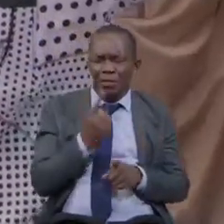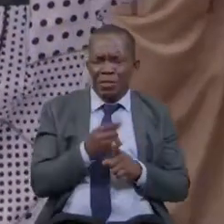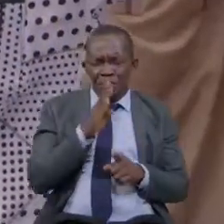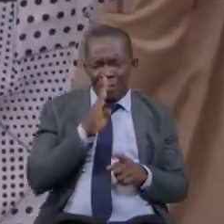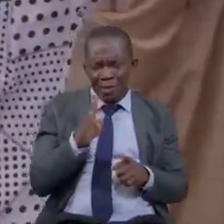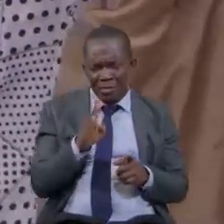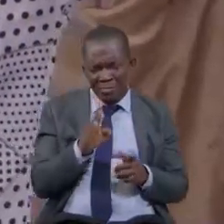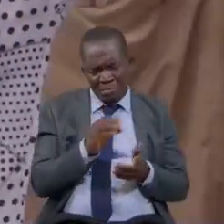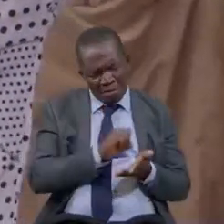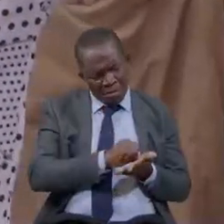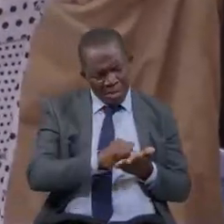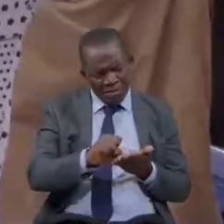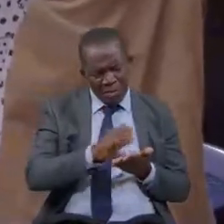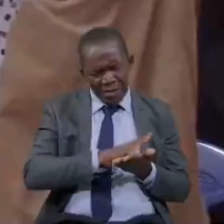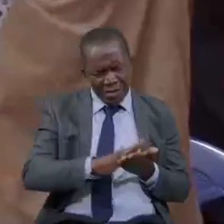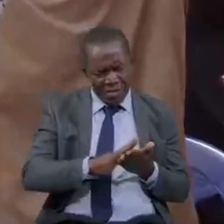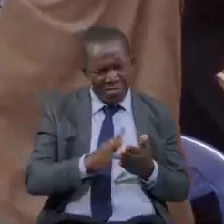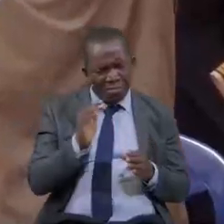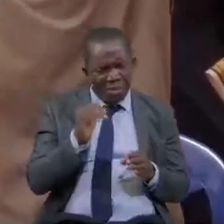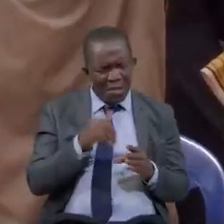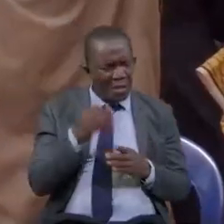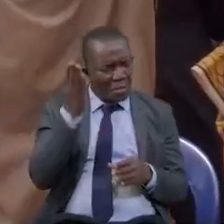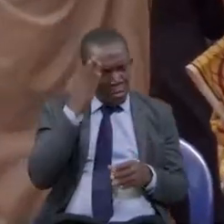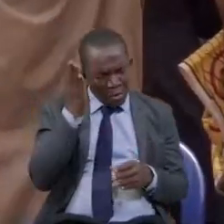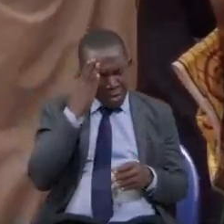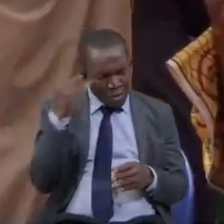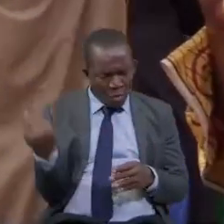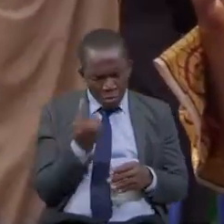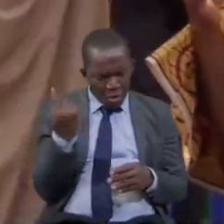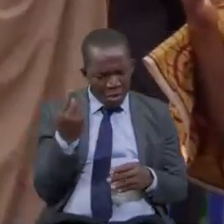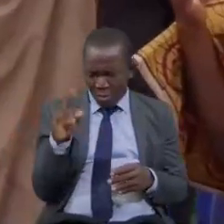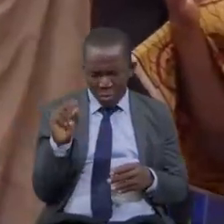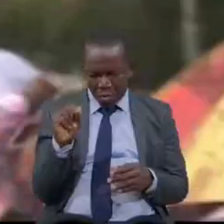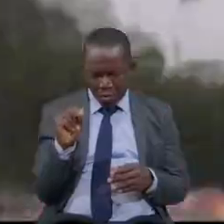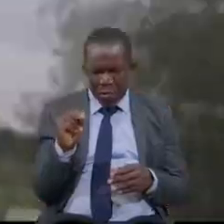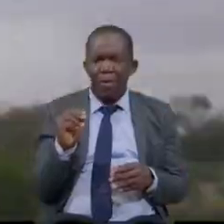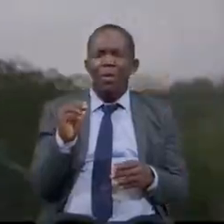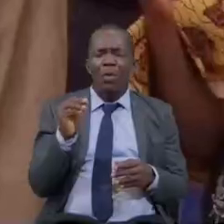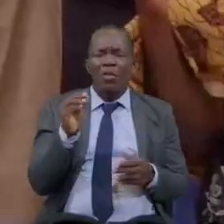la doctrine, mais ce serait la sanctification dans la démonstration.